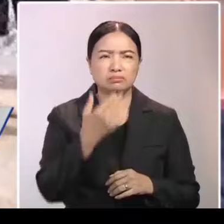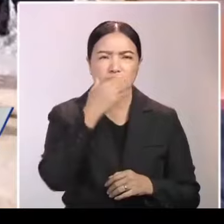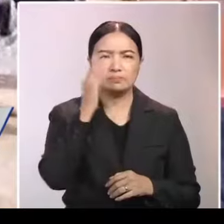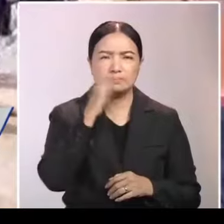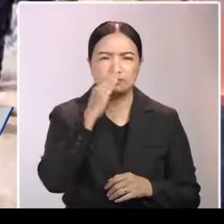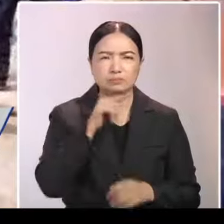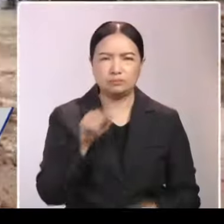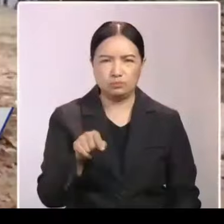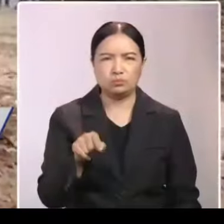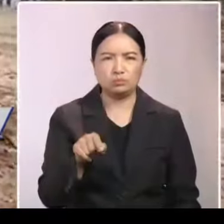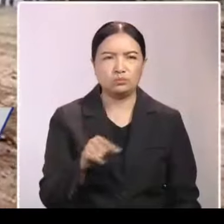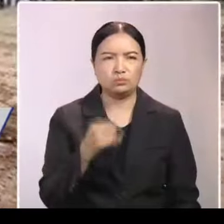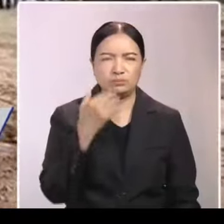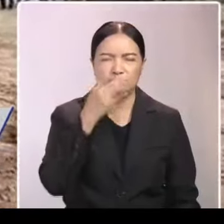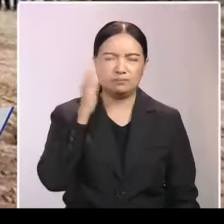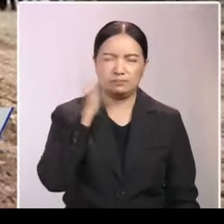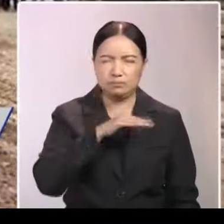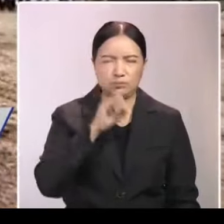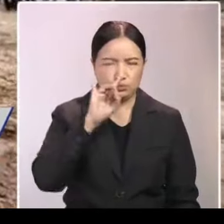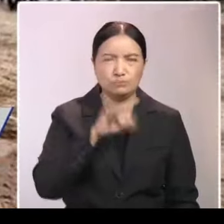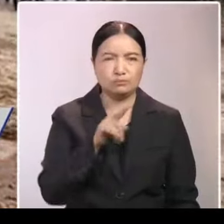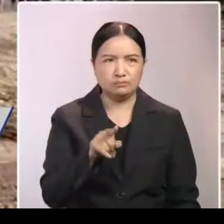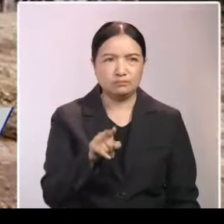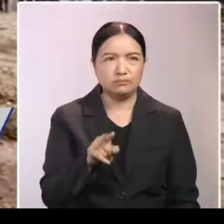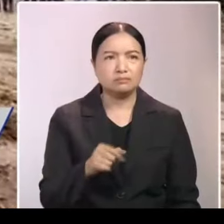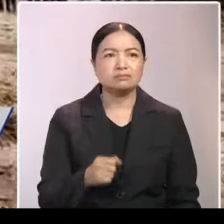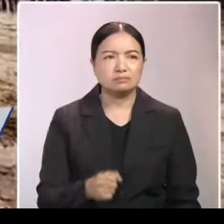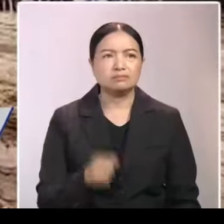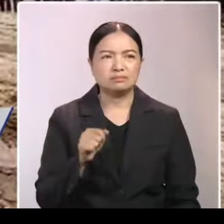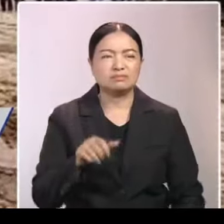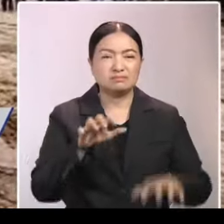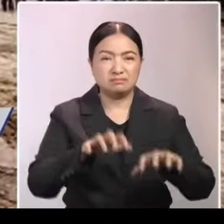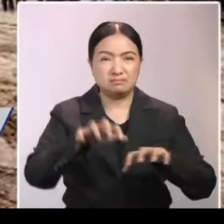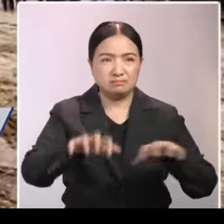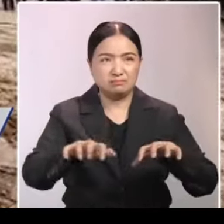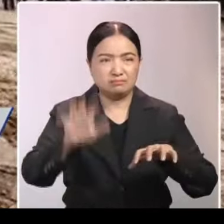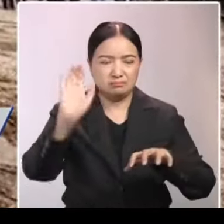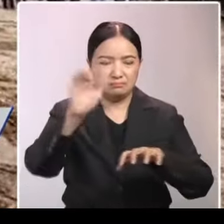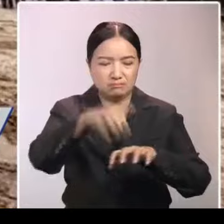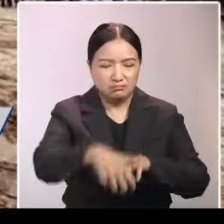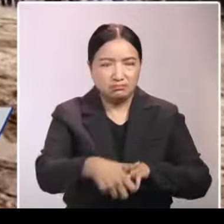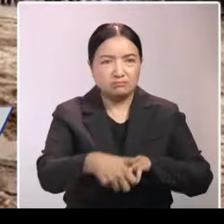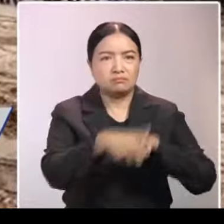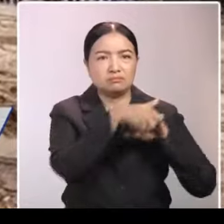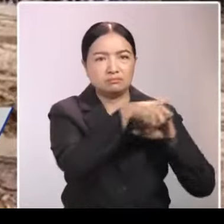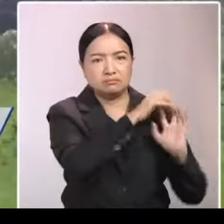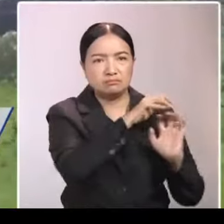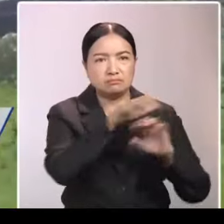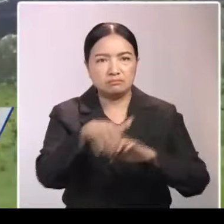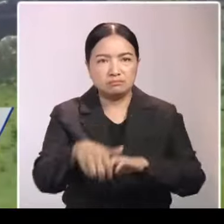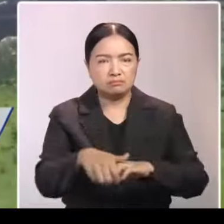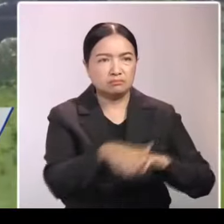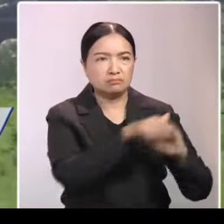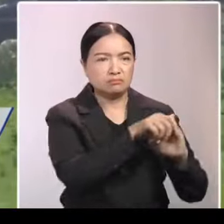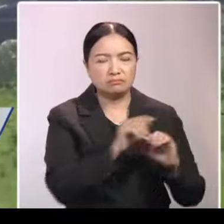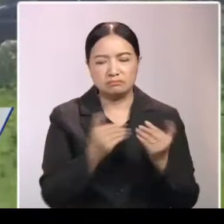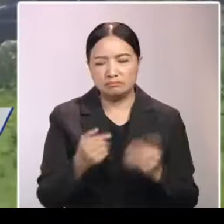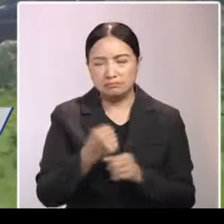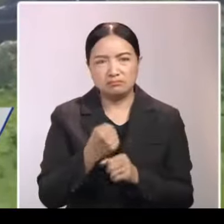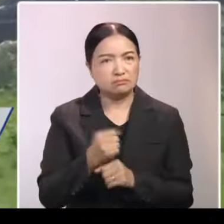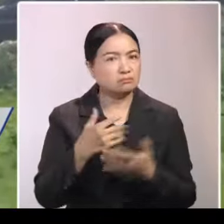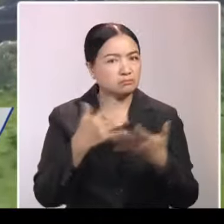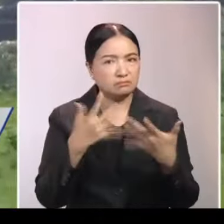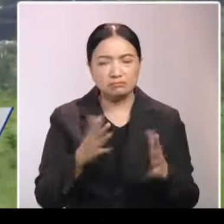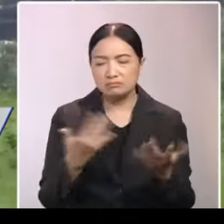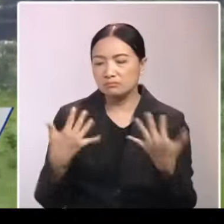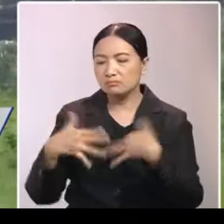เหม็นเน่าฟุ้งรุนแรงด้วยนะคะก็ต้องวางแผนเดี๋ยวช่วยกันยกแผ่นคอนกรีตออกไปก่อนแต่ว่าตอนนี้การทำงานยังไม่เสร็จนะคะประสาน